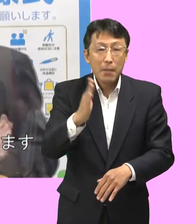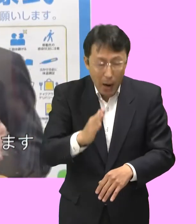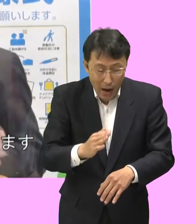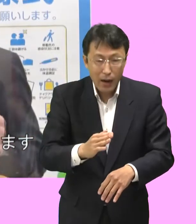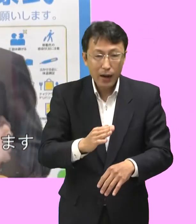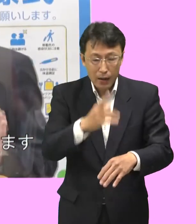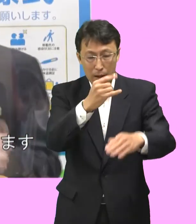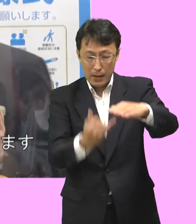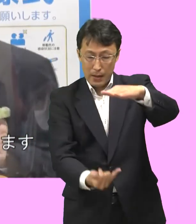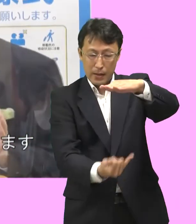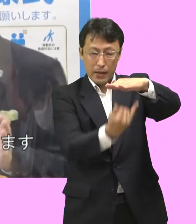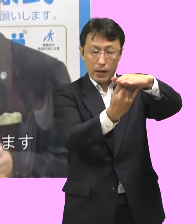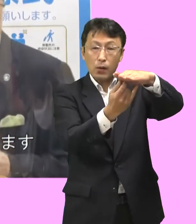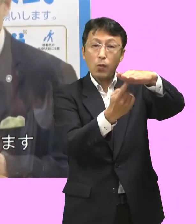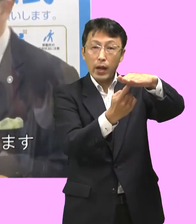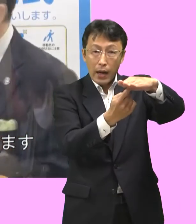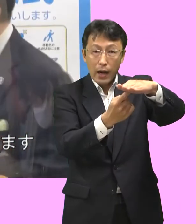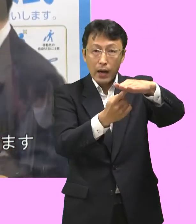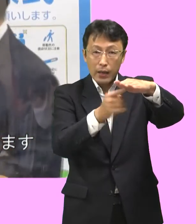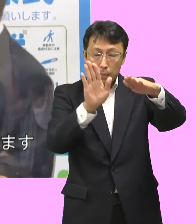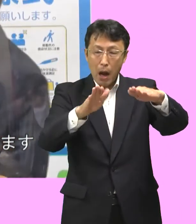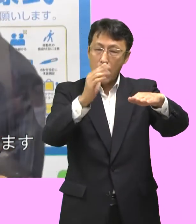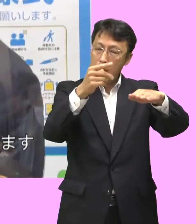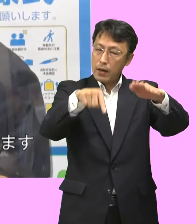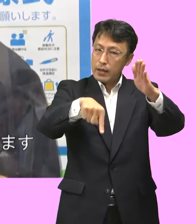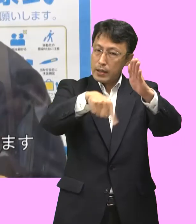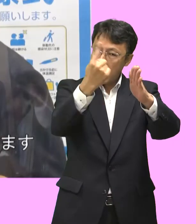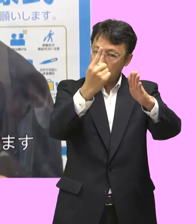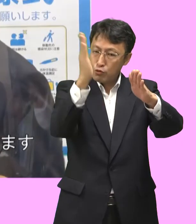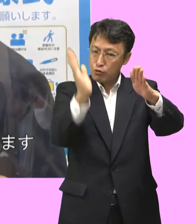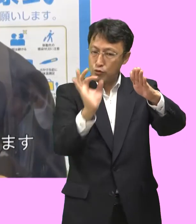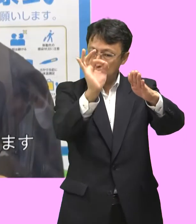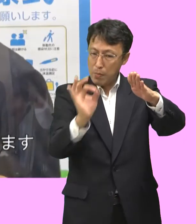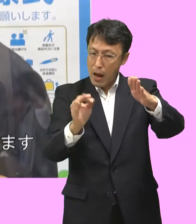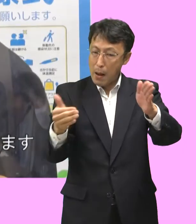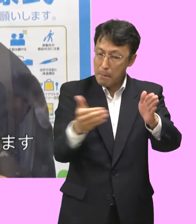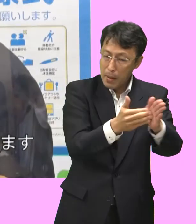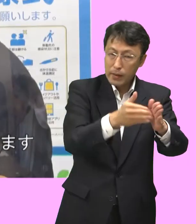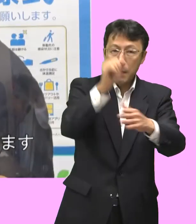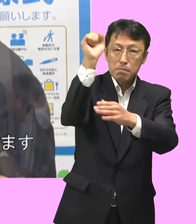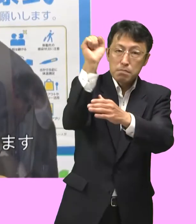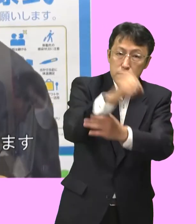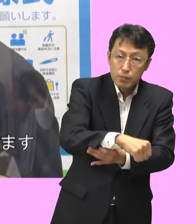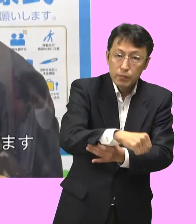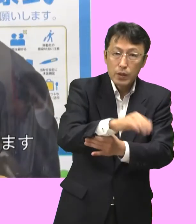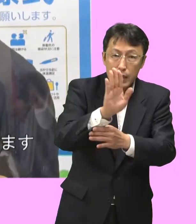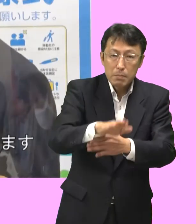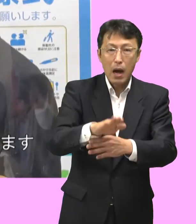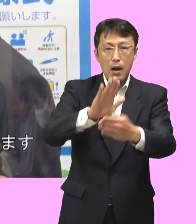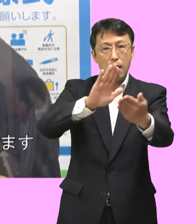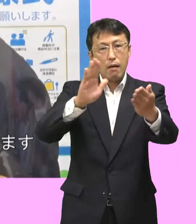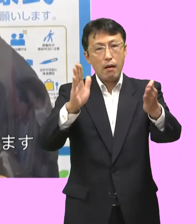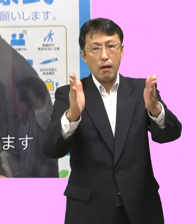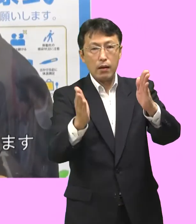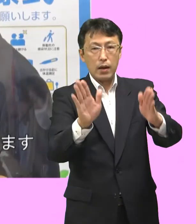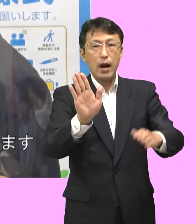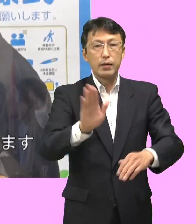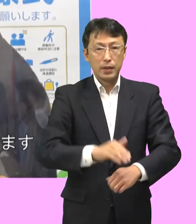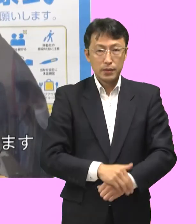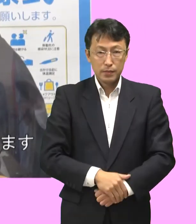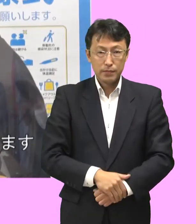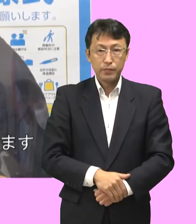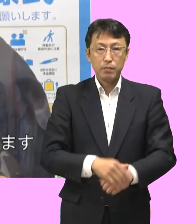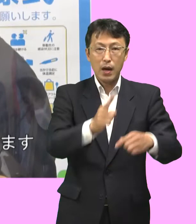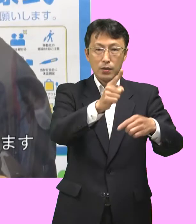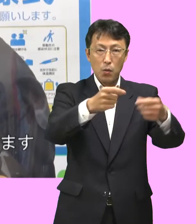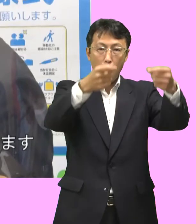に、規制が緩和されてきております。まあ、このために、収容率の要件もですね、まあ、比較的落ち着いてまいりました